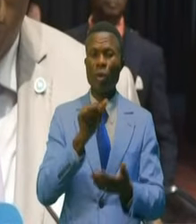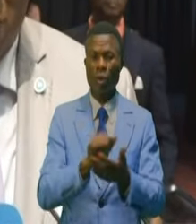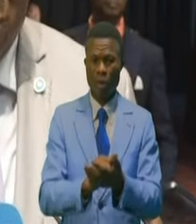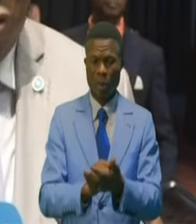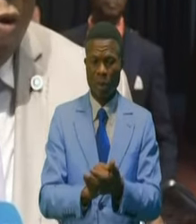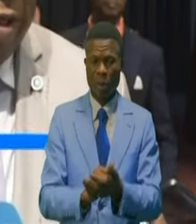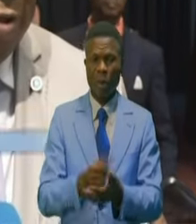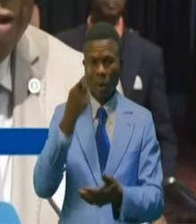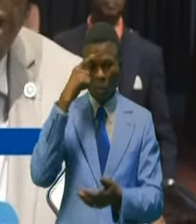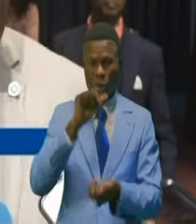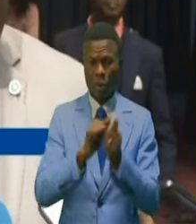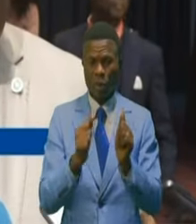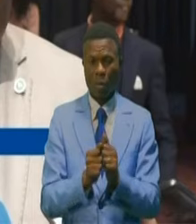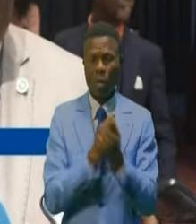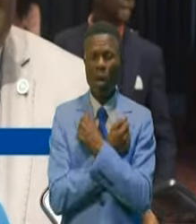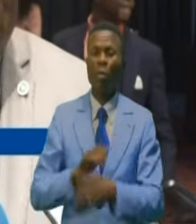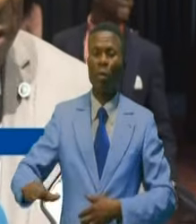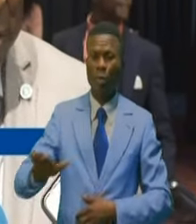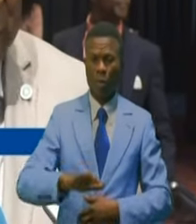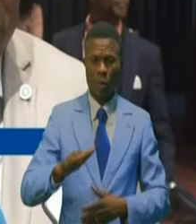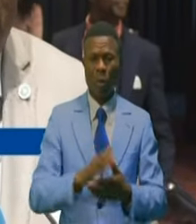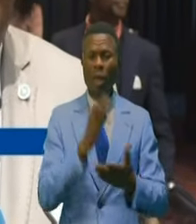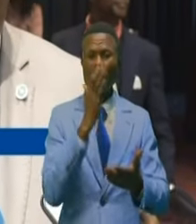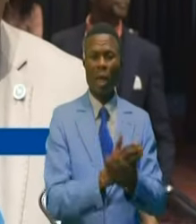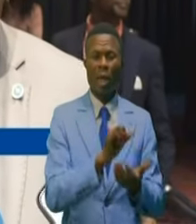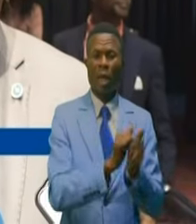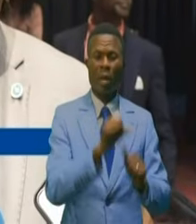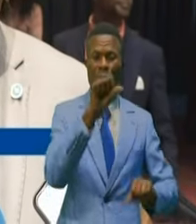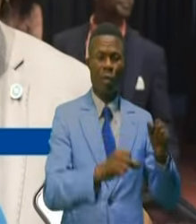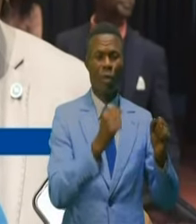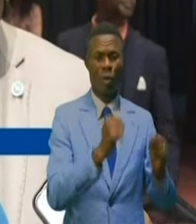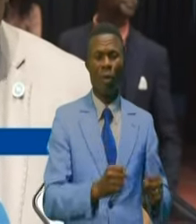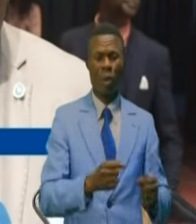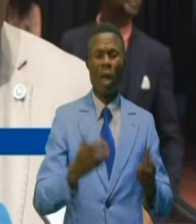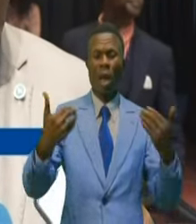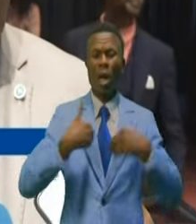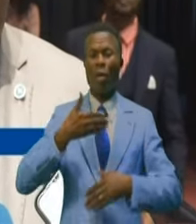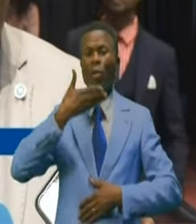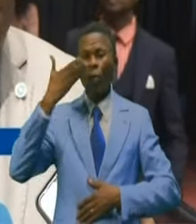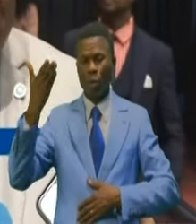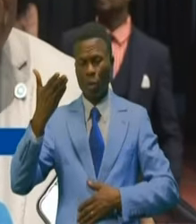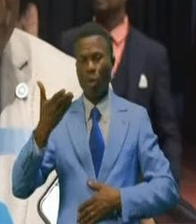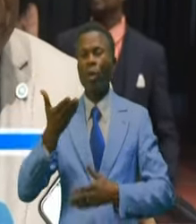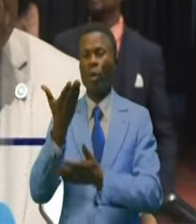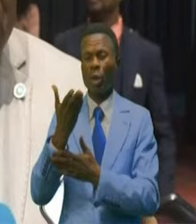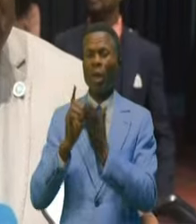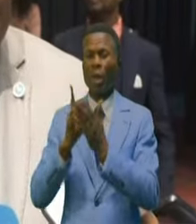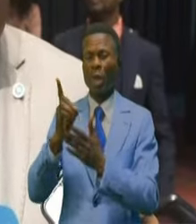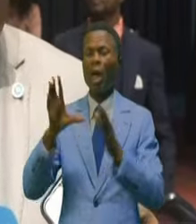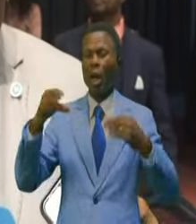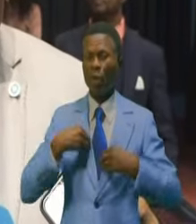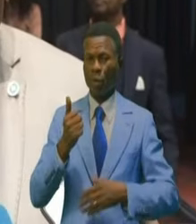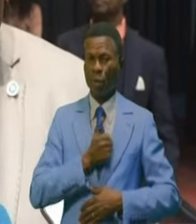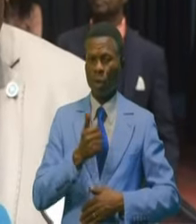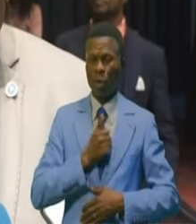prend de mesures courageuses à quitter d'abord le statu quo, un esprit qui nous empêchait de croire en nous-mêmes et